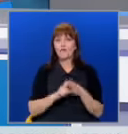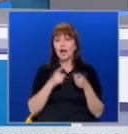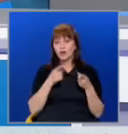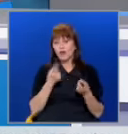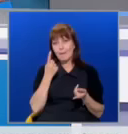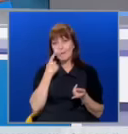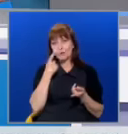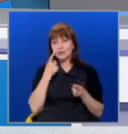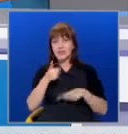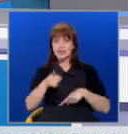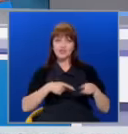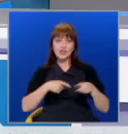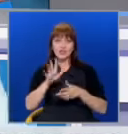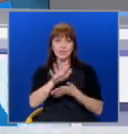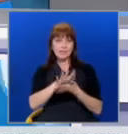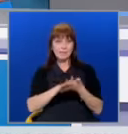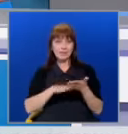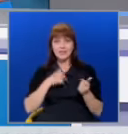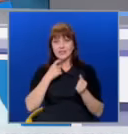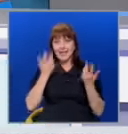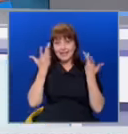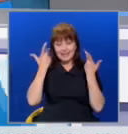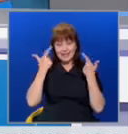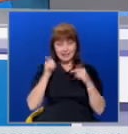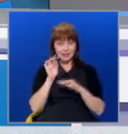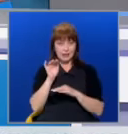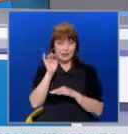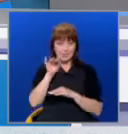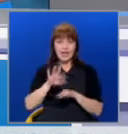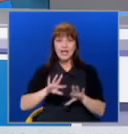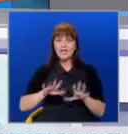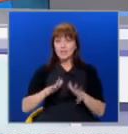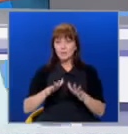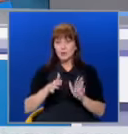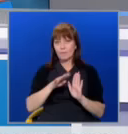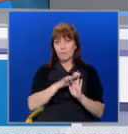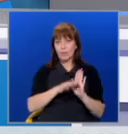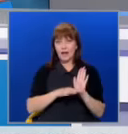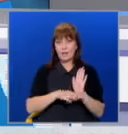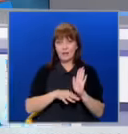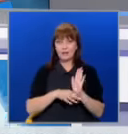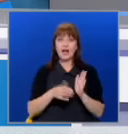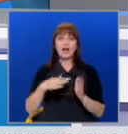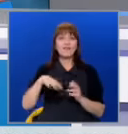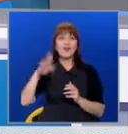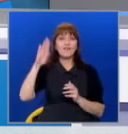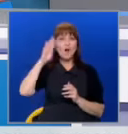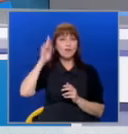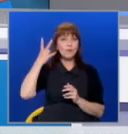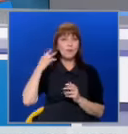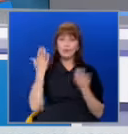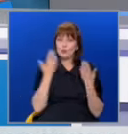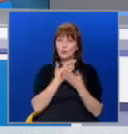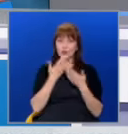прогноза за движението на замърсяването за 10 дни напред. Според симулационната програма във Висшето военноморско училище във